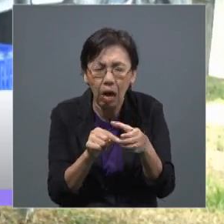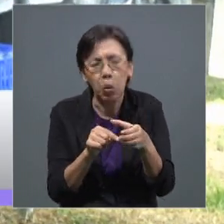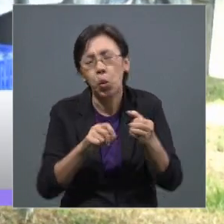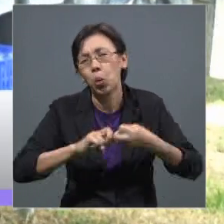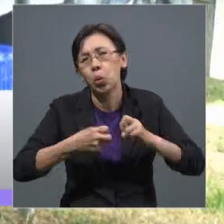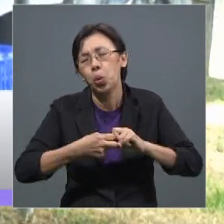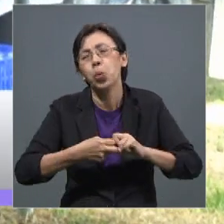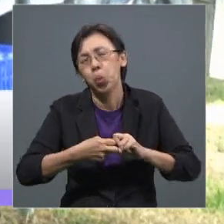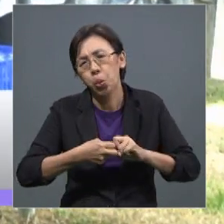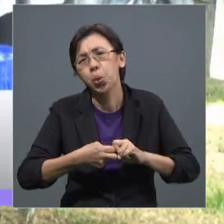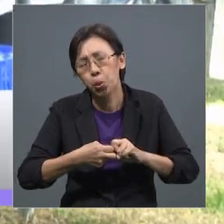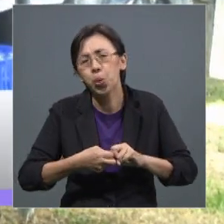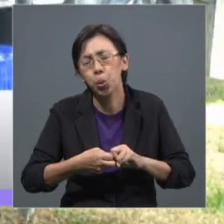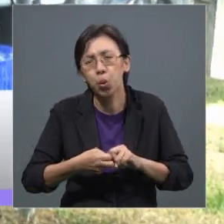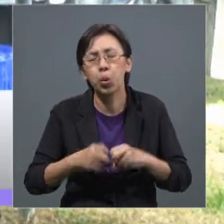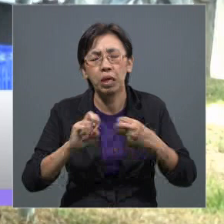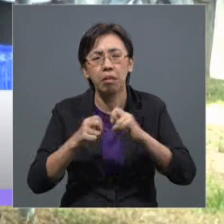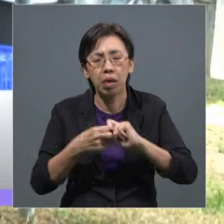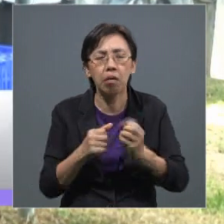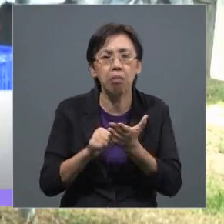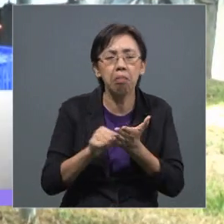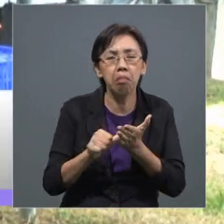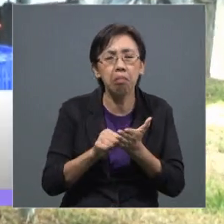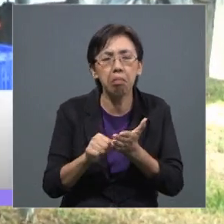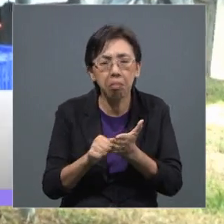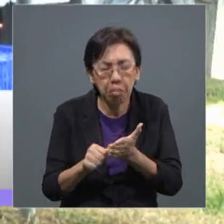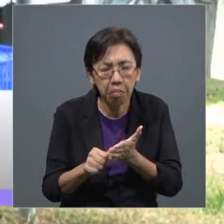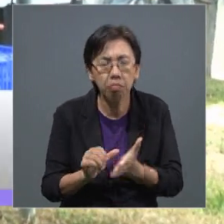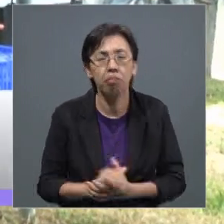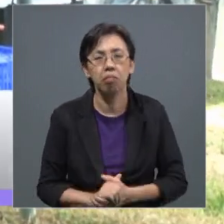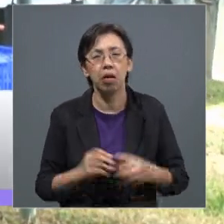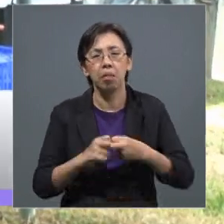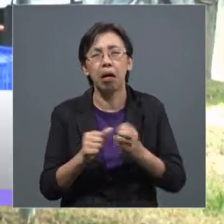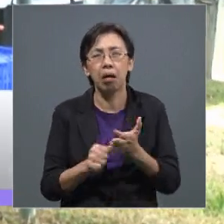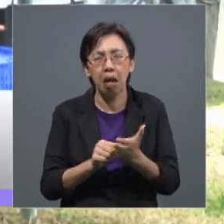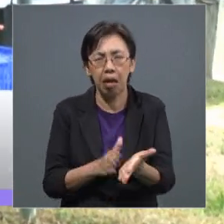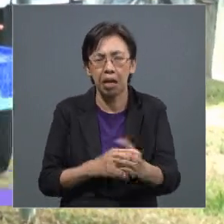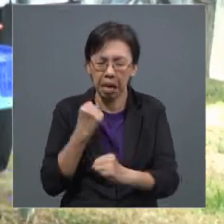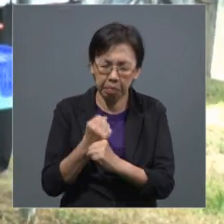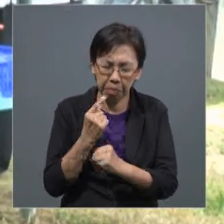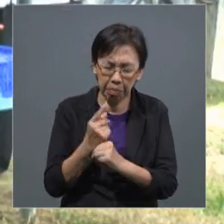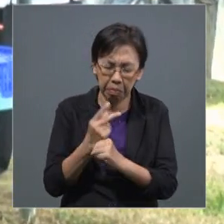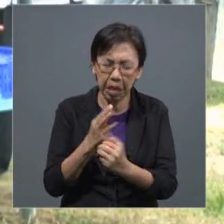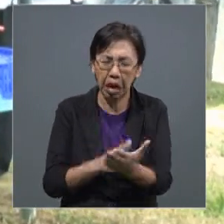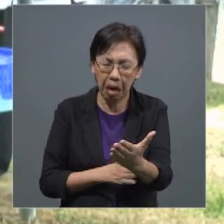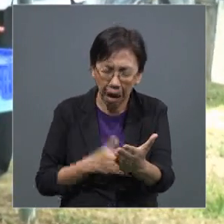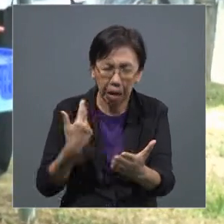หามาตลอดฮะต้องแก้ไขหลายๆปีมาแล้วนะครับต